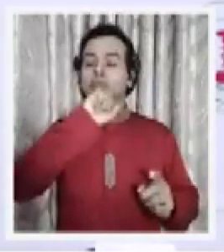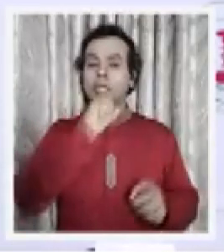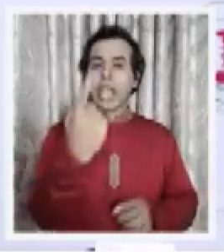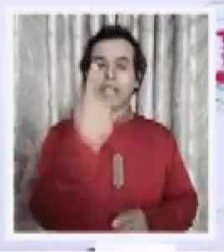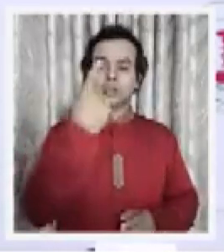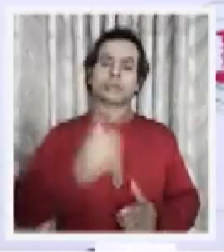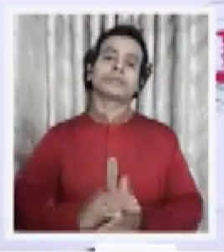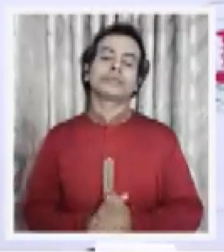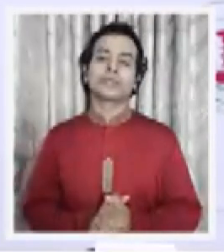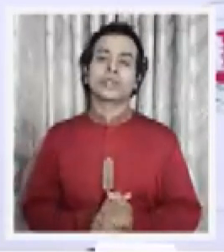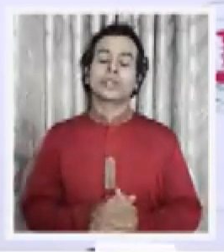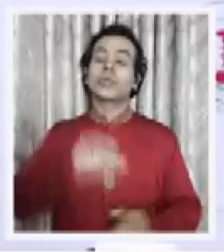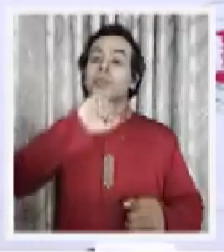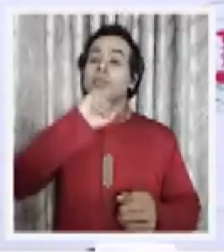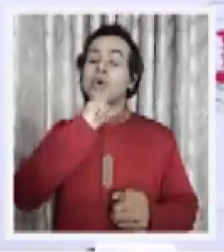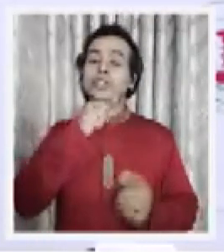91 থেকে 100 বছরের 1 জন।